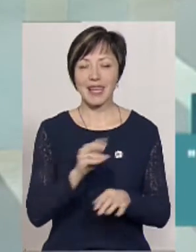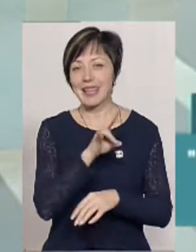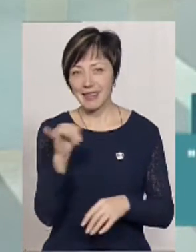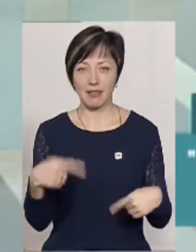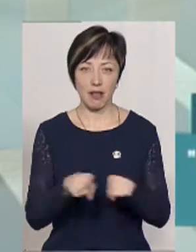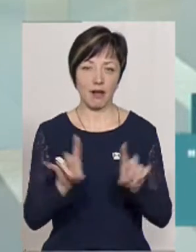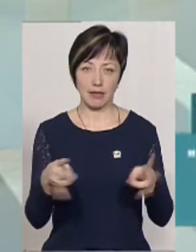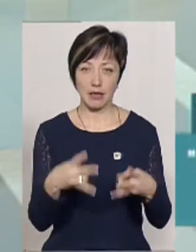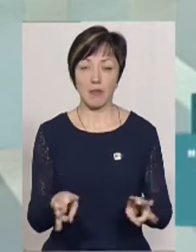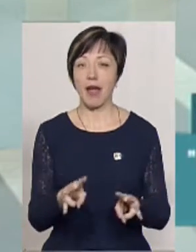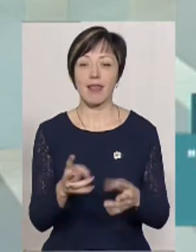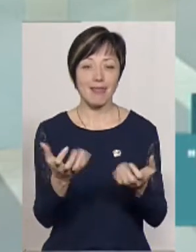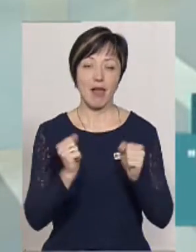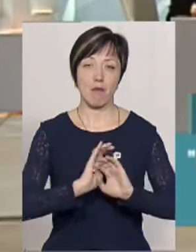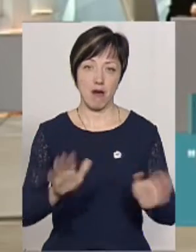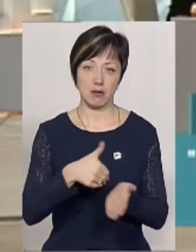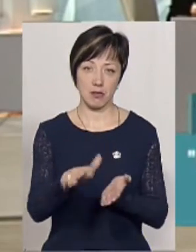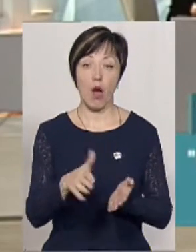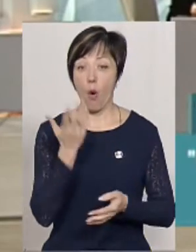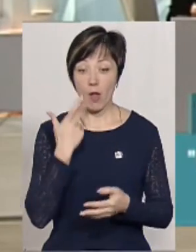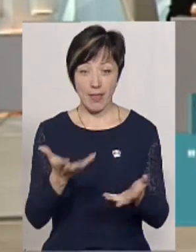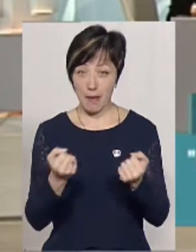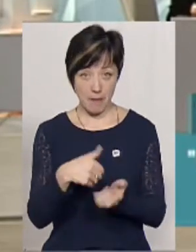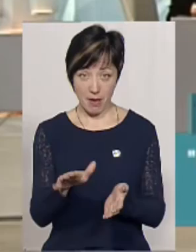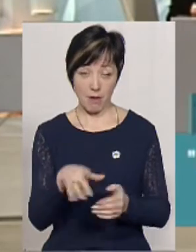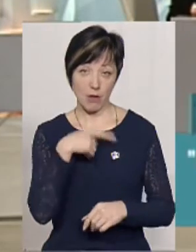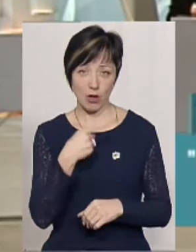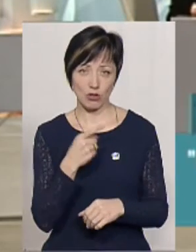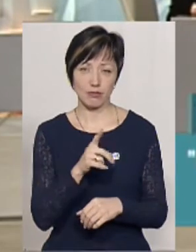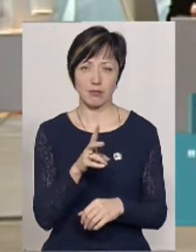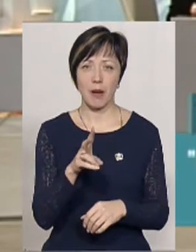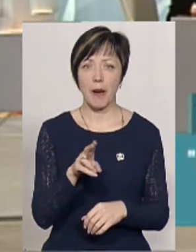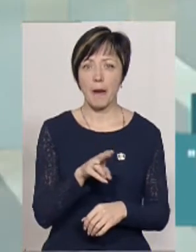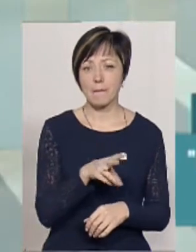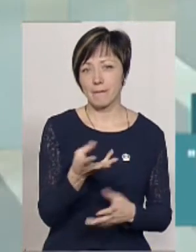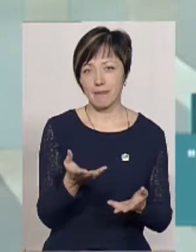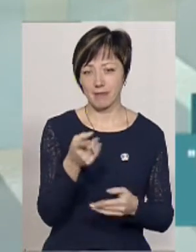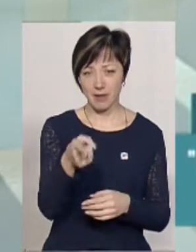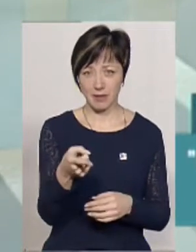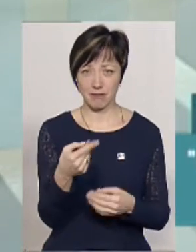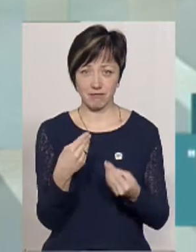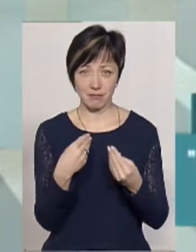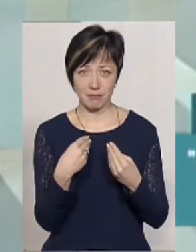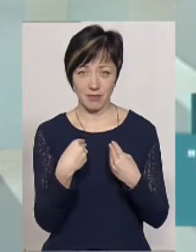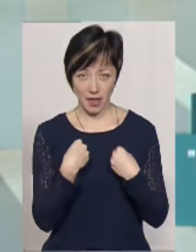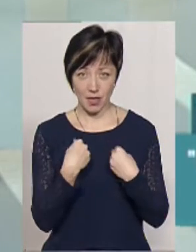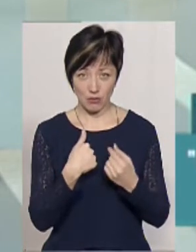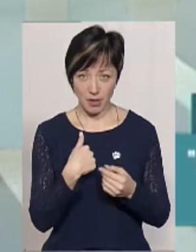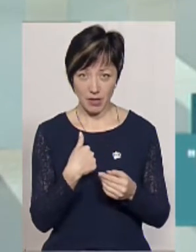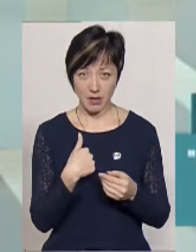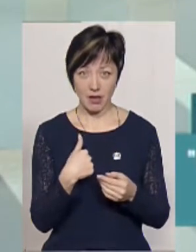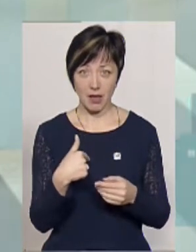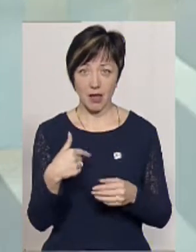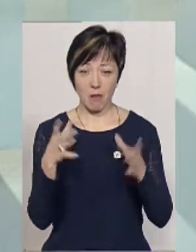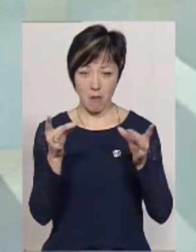так не треба. Тобто, треба не брати. Тобто, коли ми не беремо, коли ми кажемо там, Петро чи Микола, якщо ти даєш мені